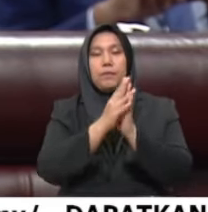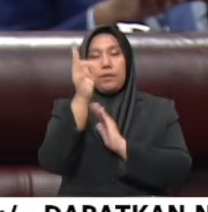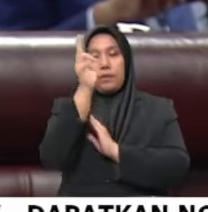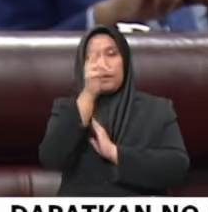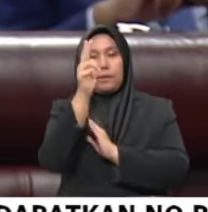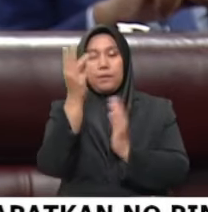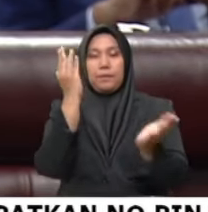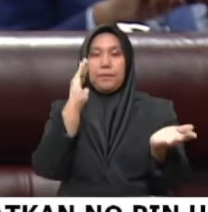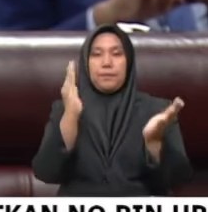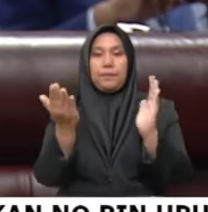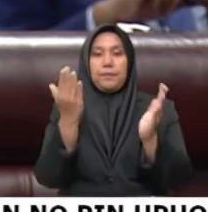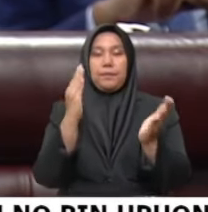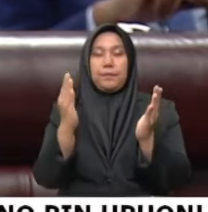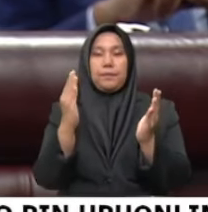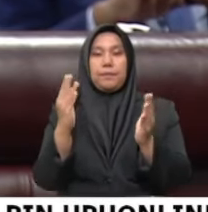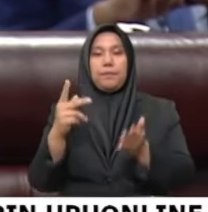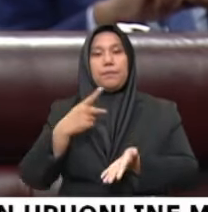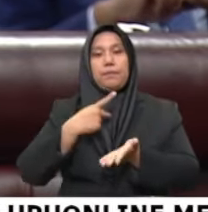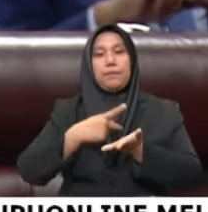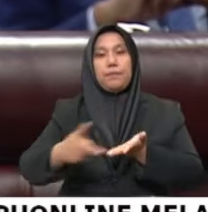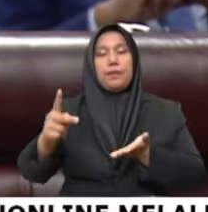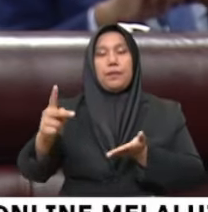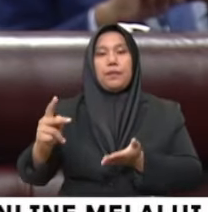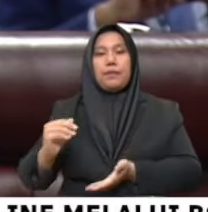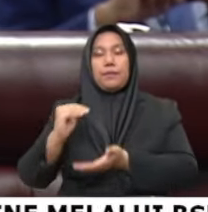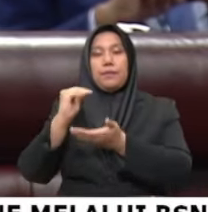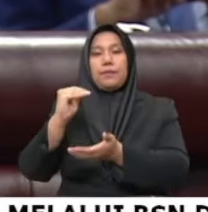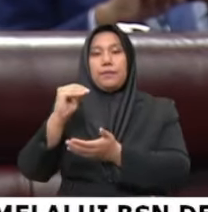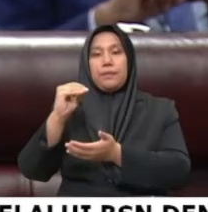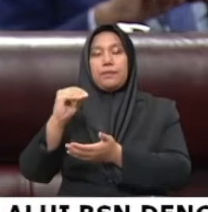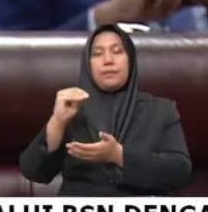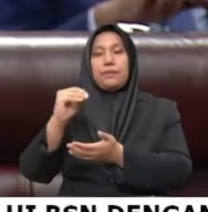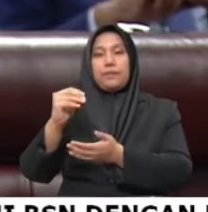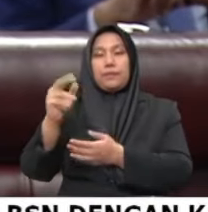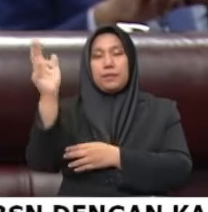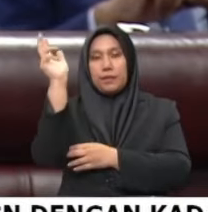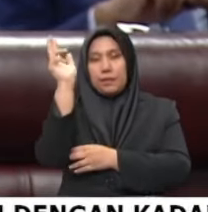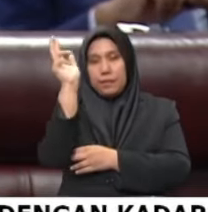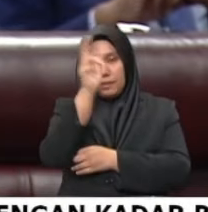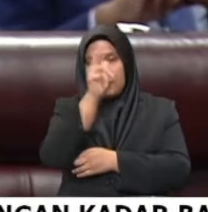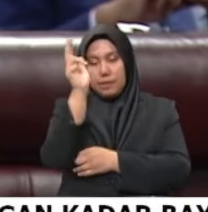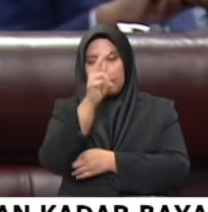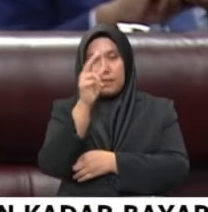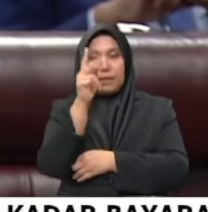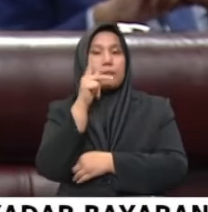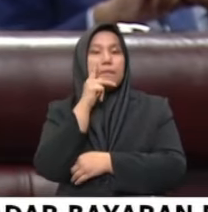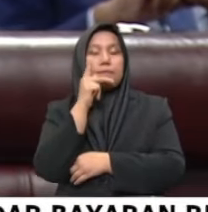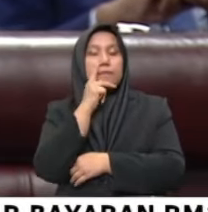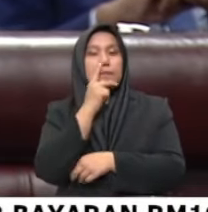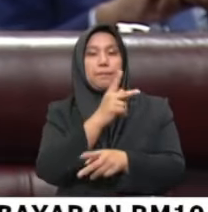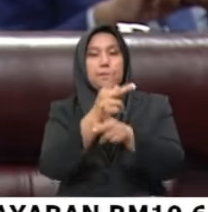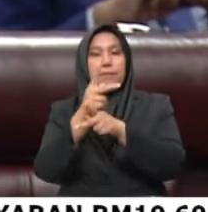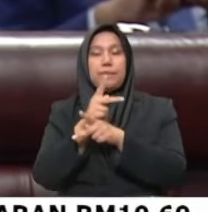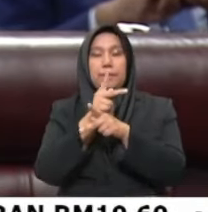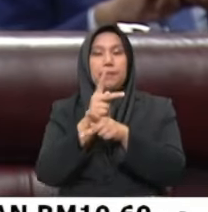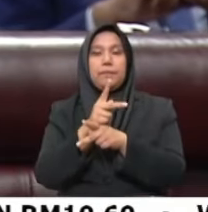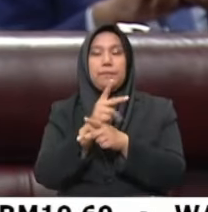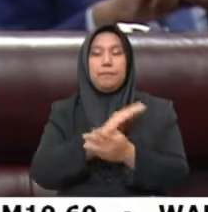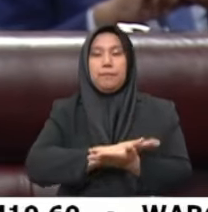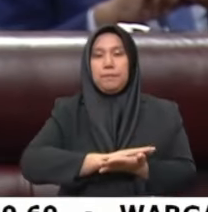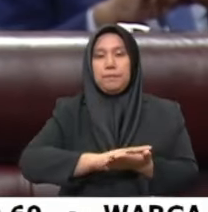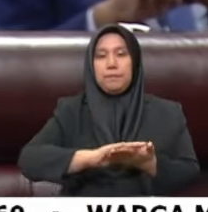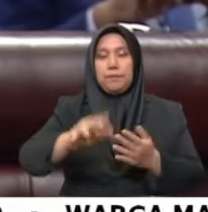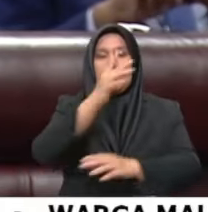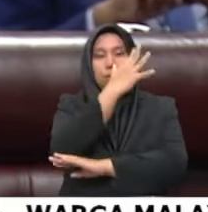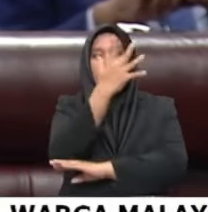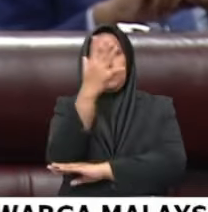untuk mempertimbangkan bayaran pampasan yang setimpal kepada Kerajaan Negeri Kedah bagi pemeliharaan dan pemuliharaan